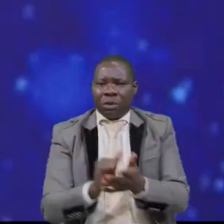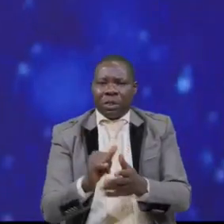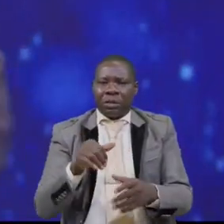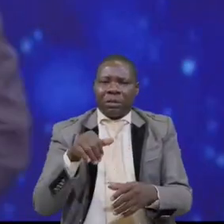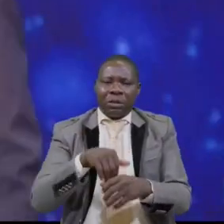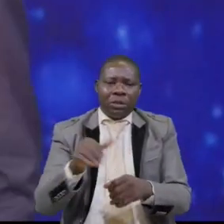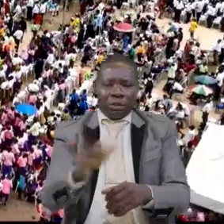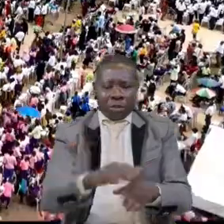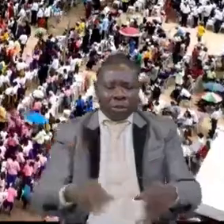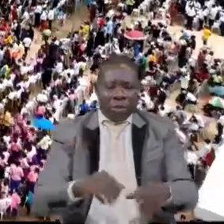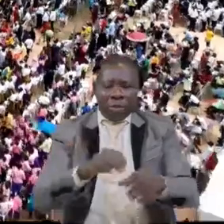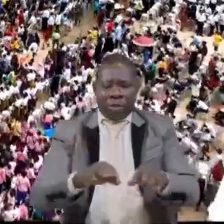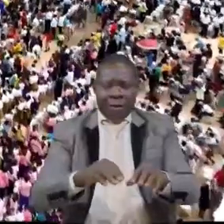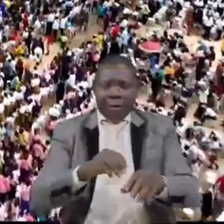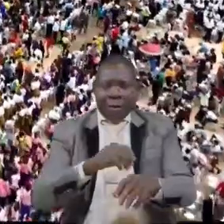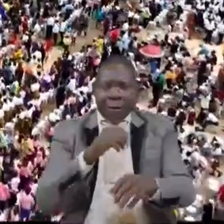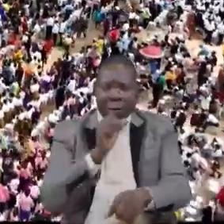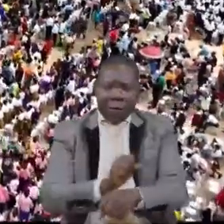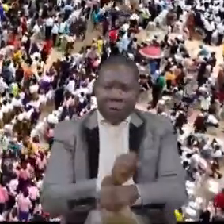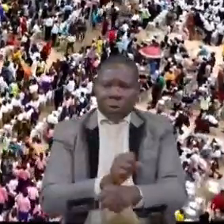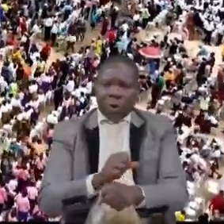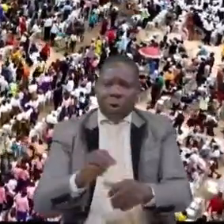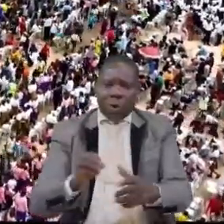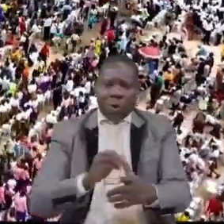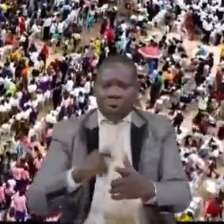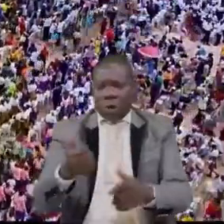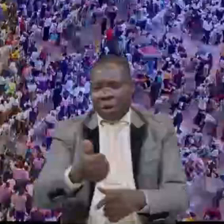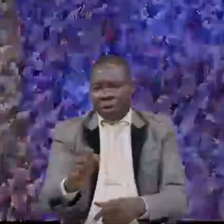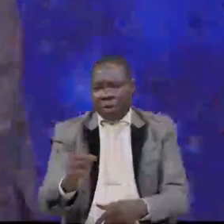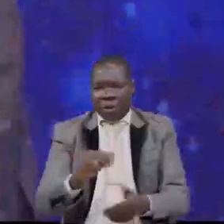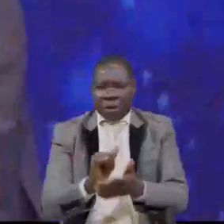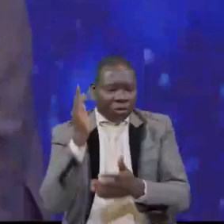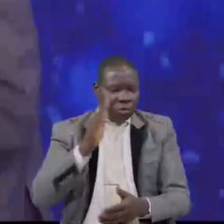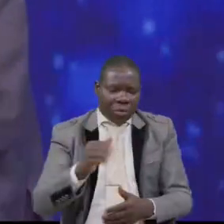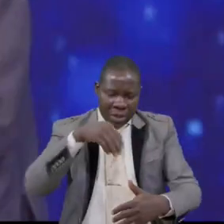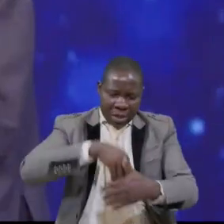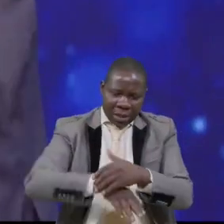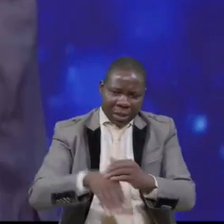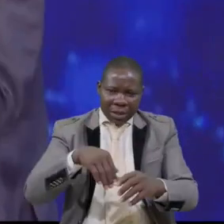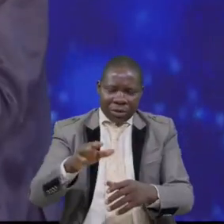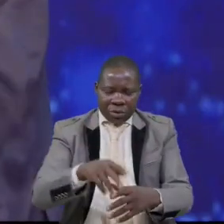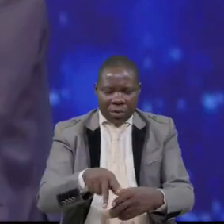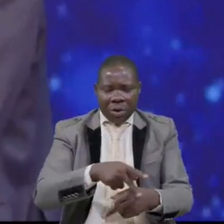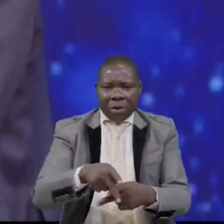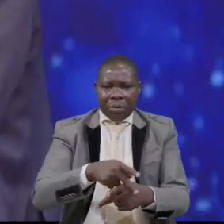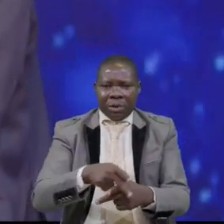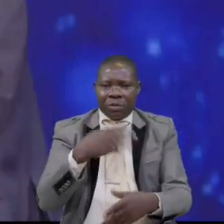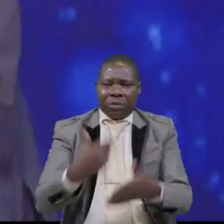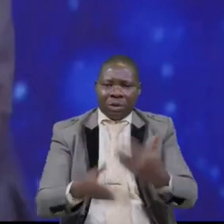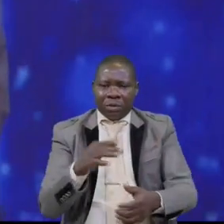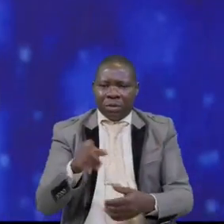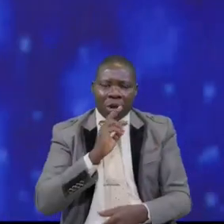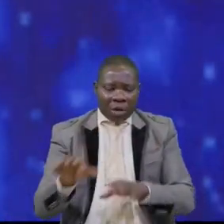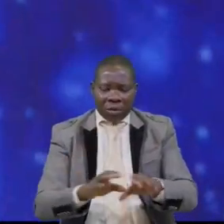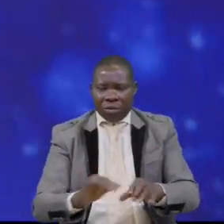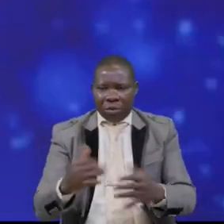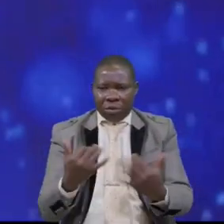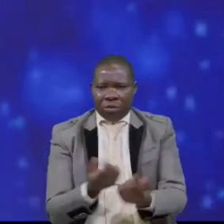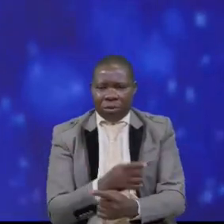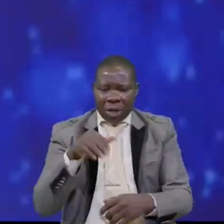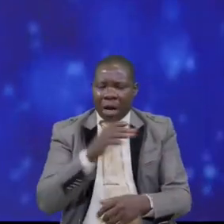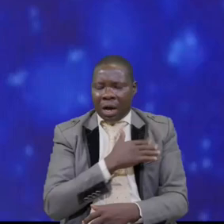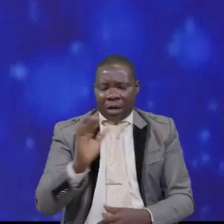domaine, ou même dans un domaine où tu veux t'engager dans ta pratique, ce que tu fais aujourd'hui et dans ta vie spirituelle, bien